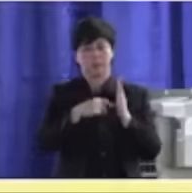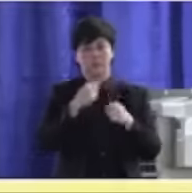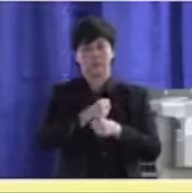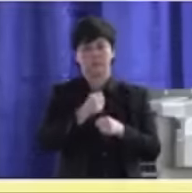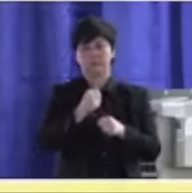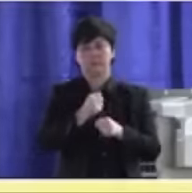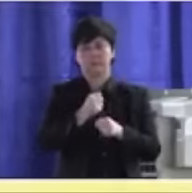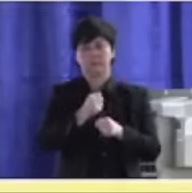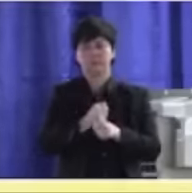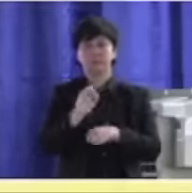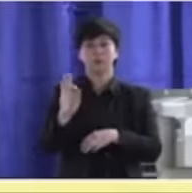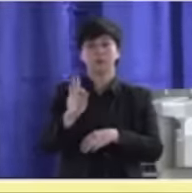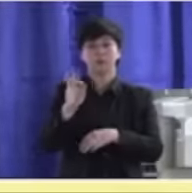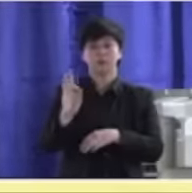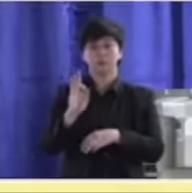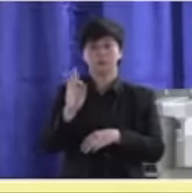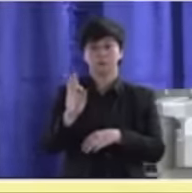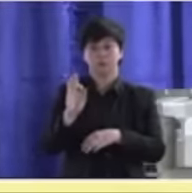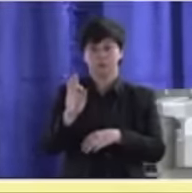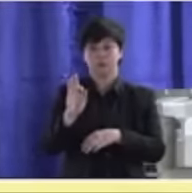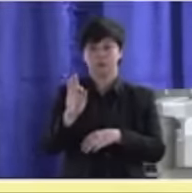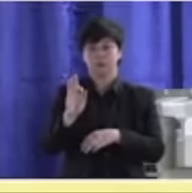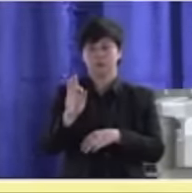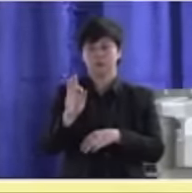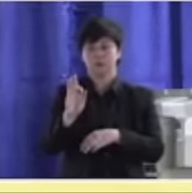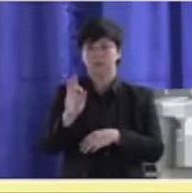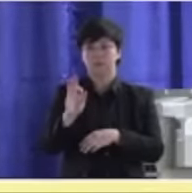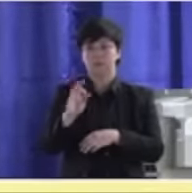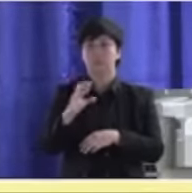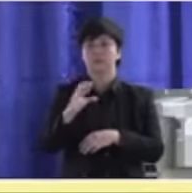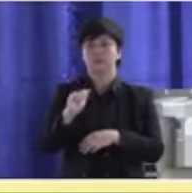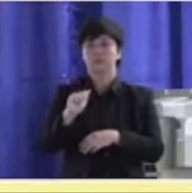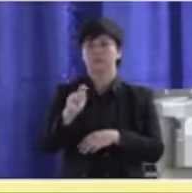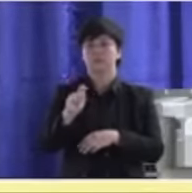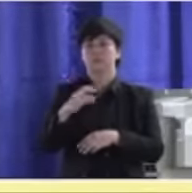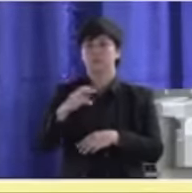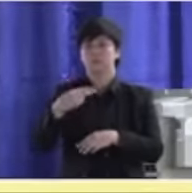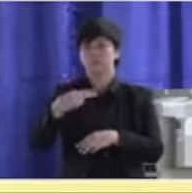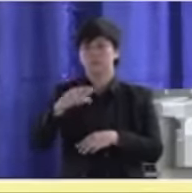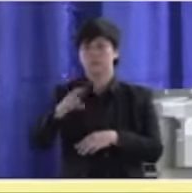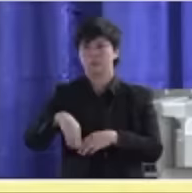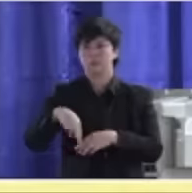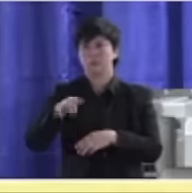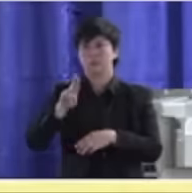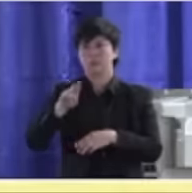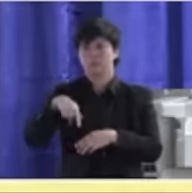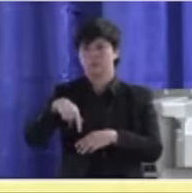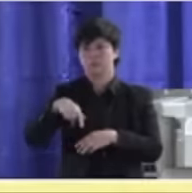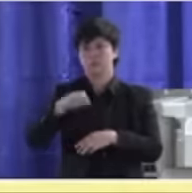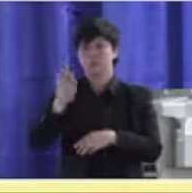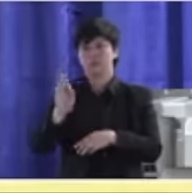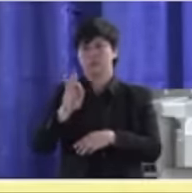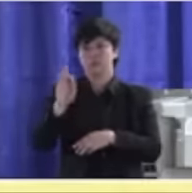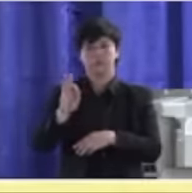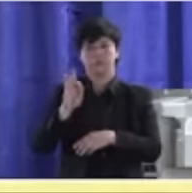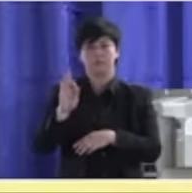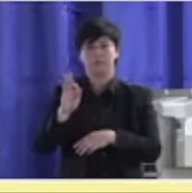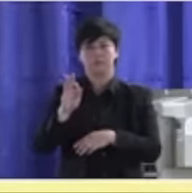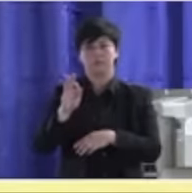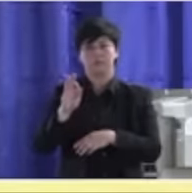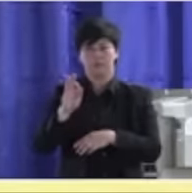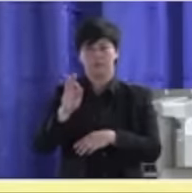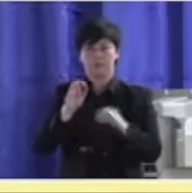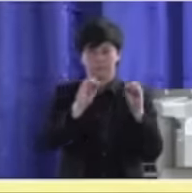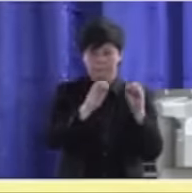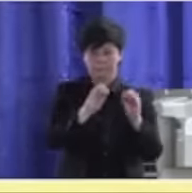every Friday will be catch-up Fridays. Ibig sabihin, wala tayong gagawin kundi